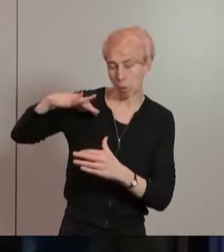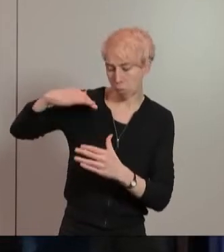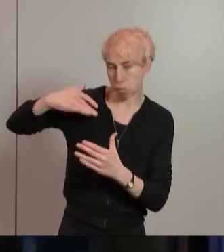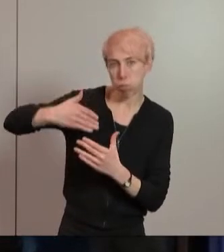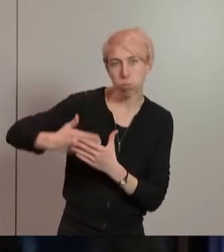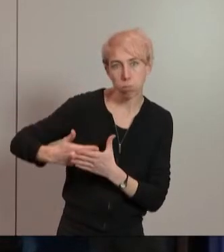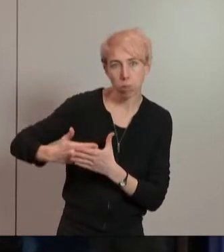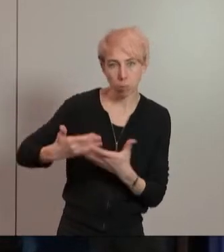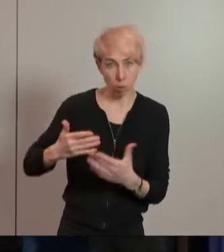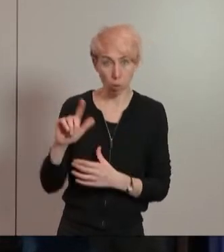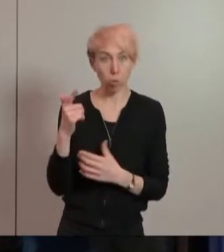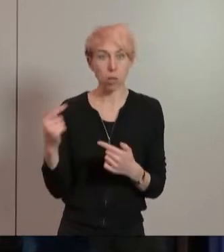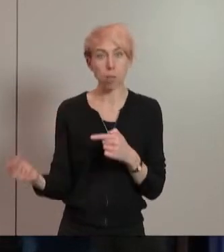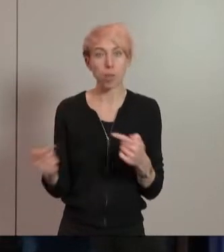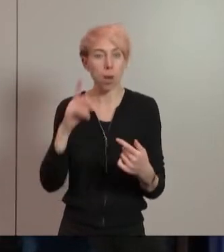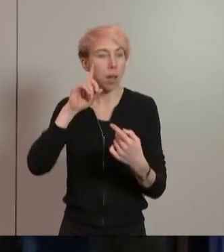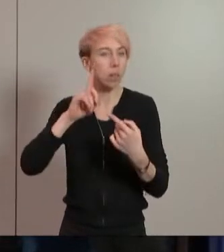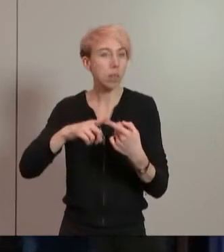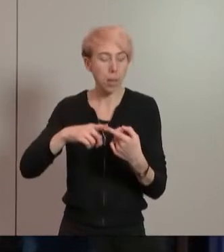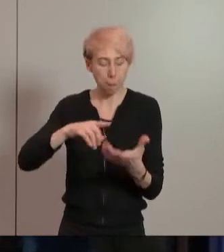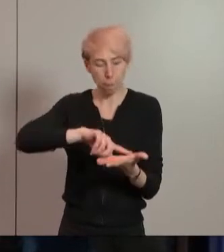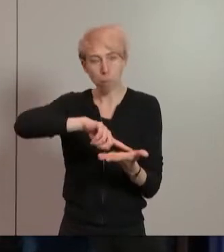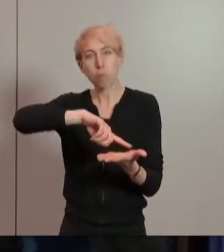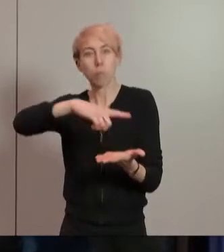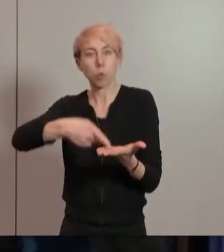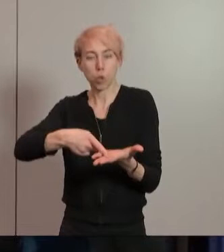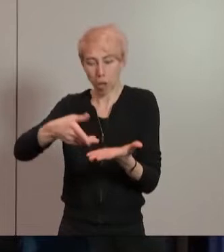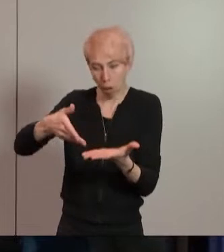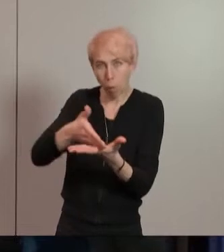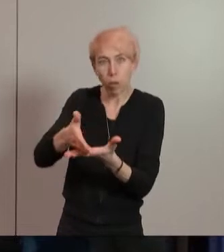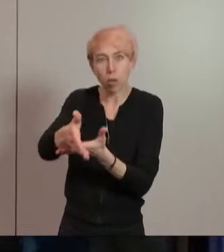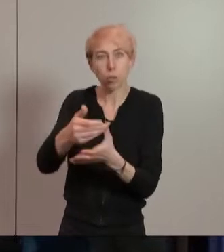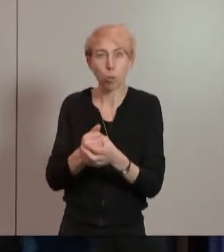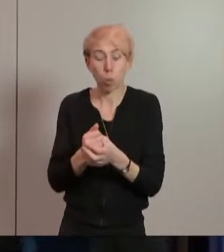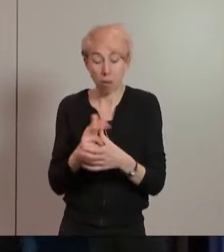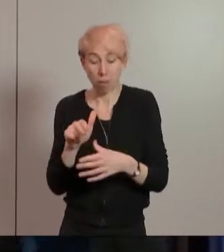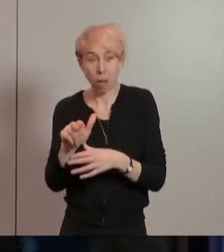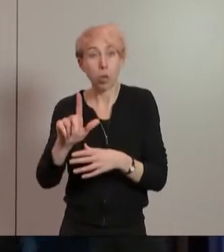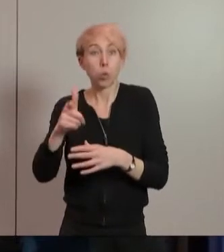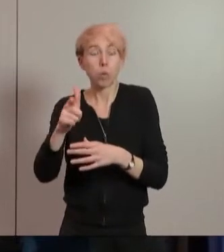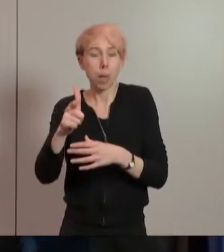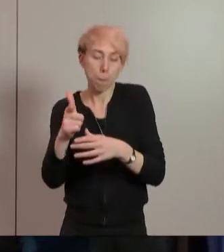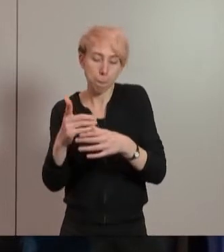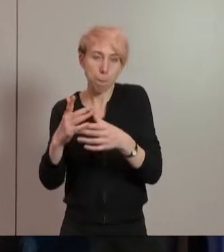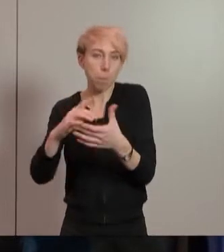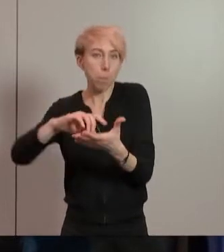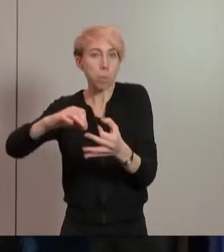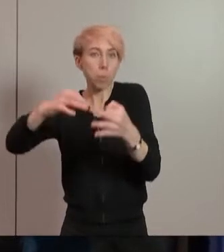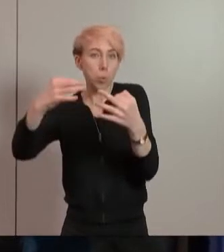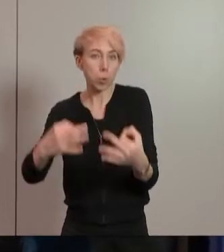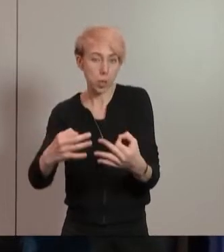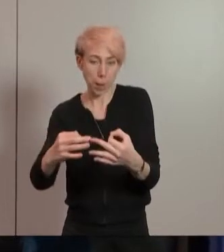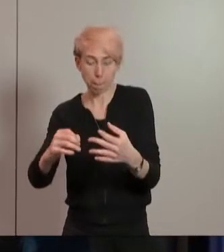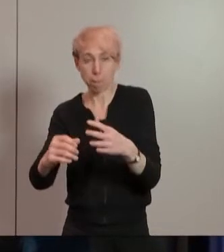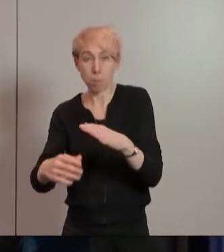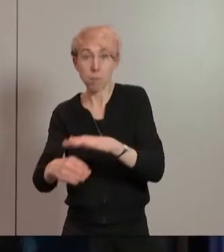au second débat d'orientation budgétaire et à l'aube du second budget primitif. La réalité